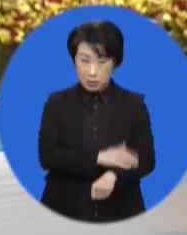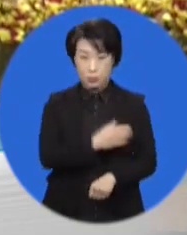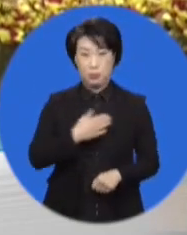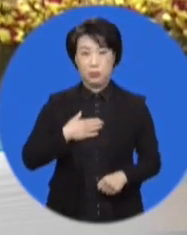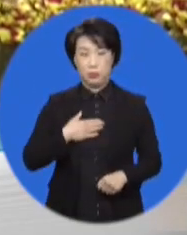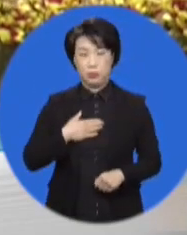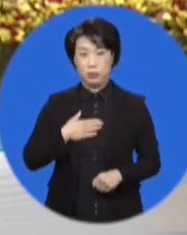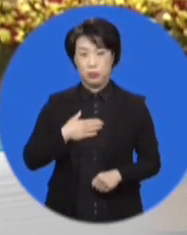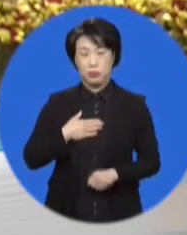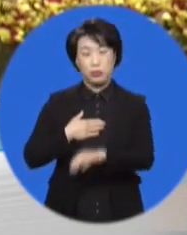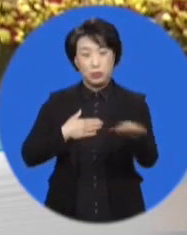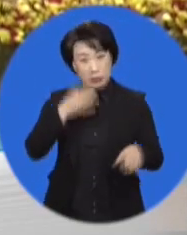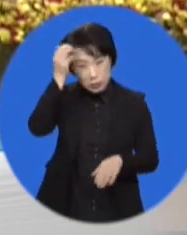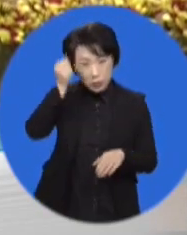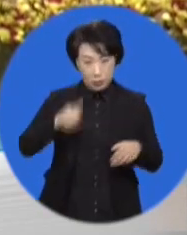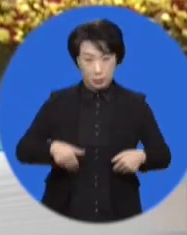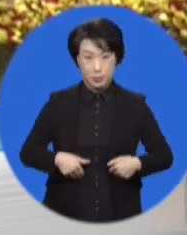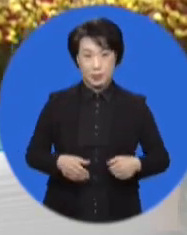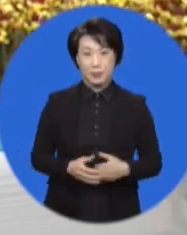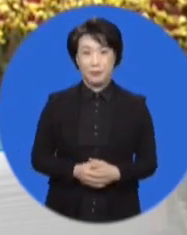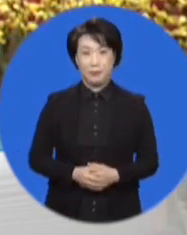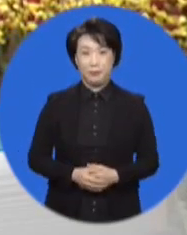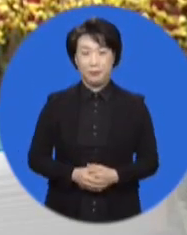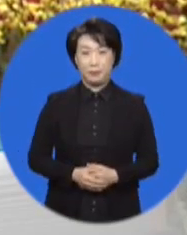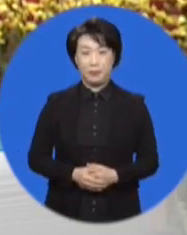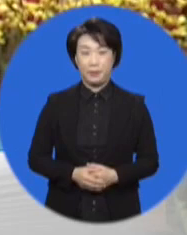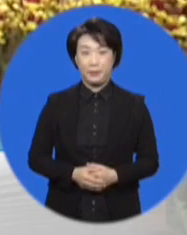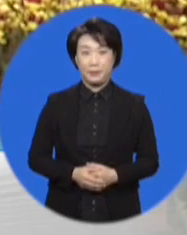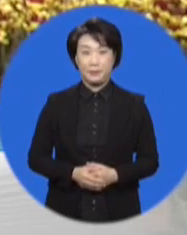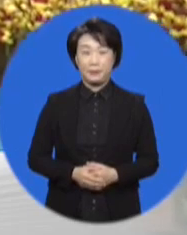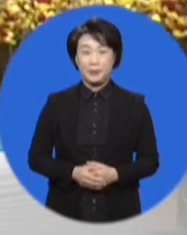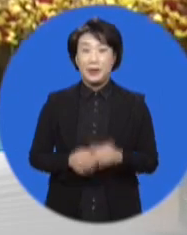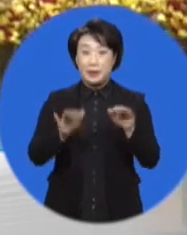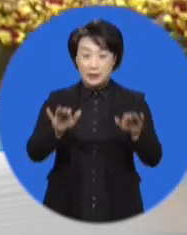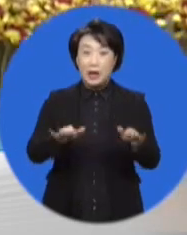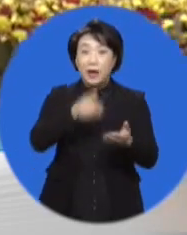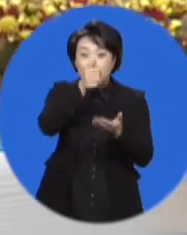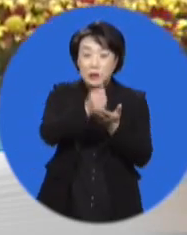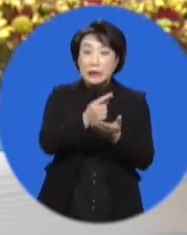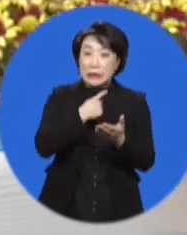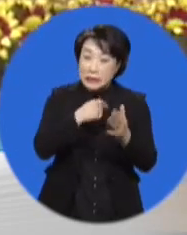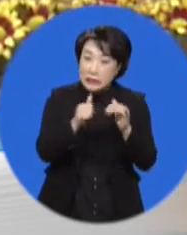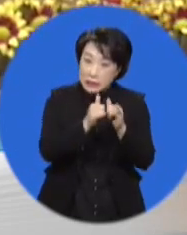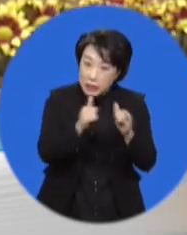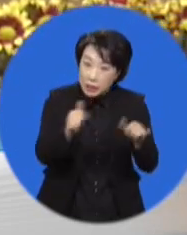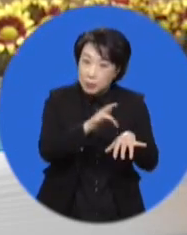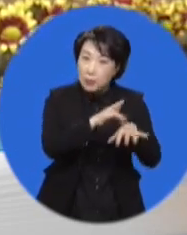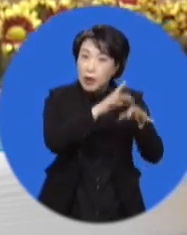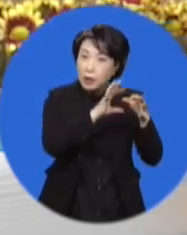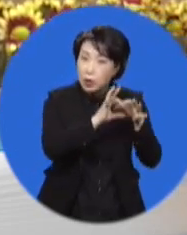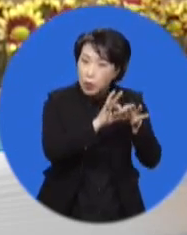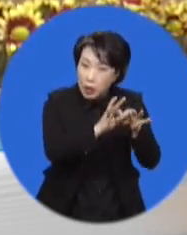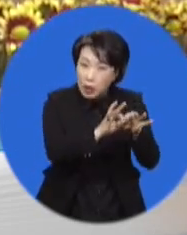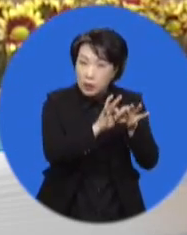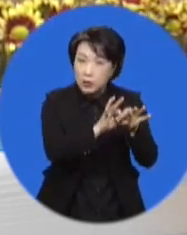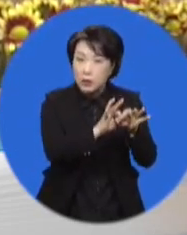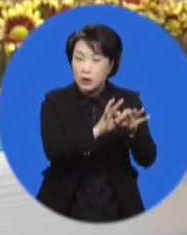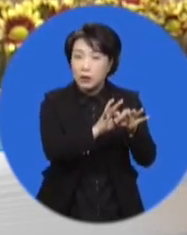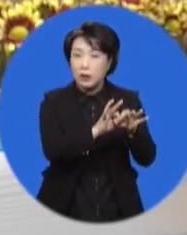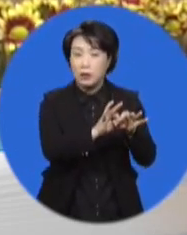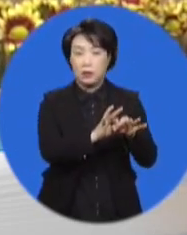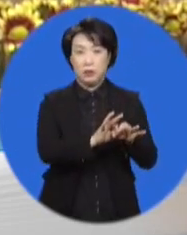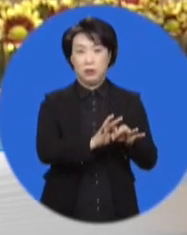용어임을 우리는 잘 알아야 합니다. 자, 죄를 짓는 자는